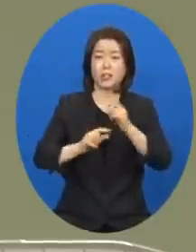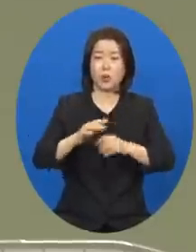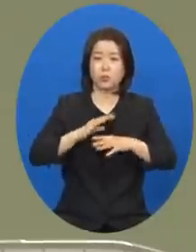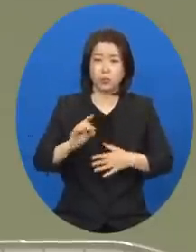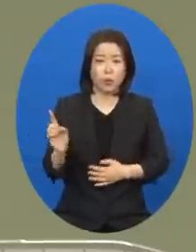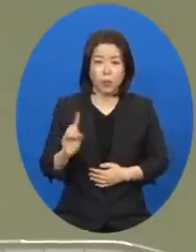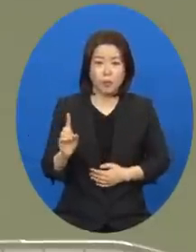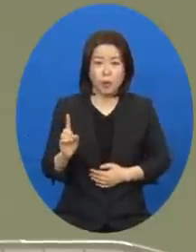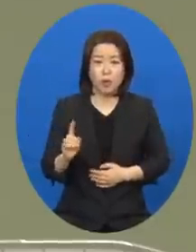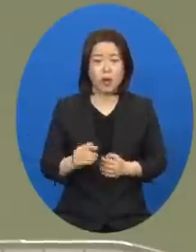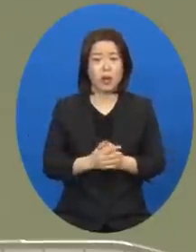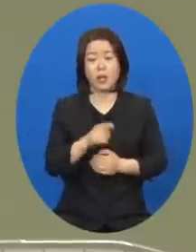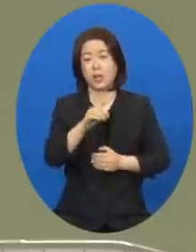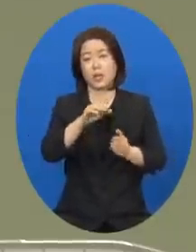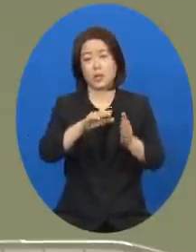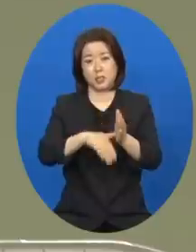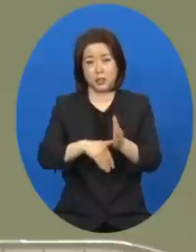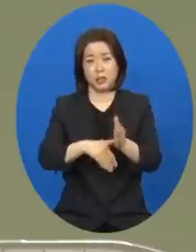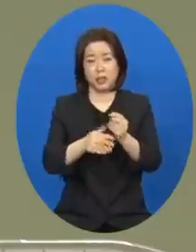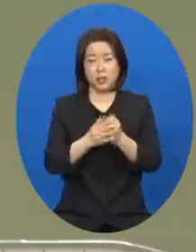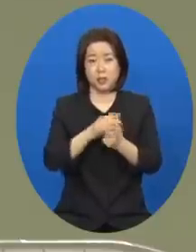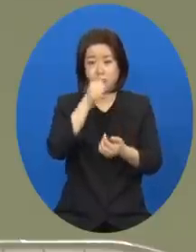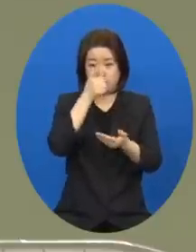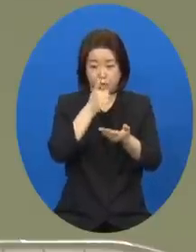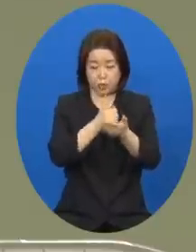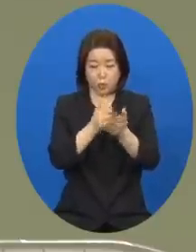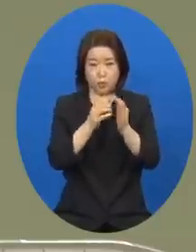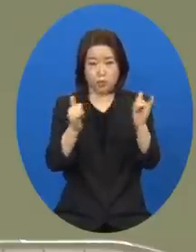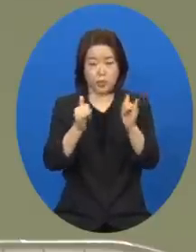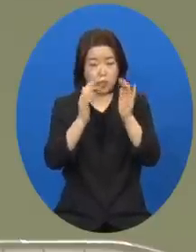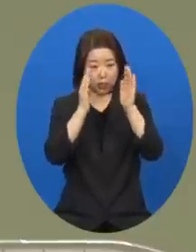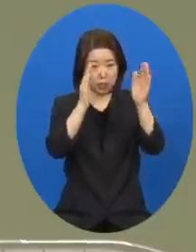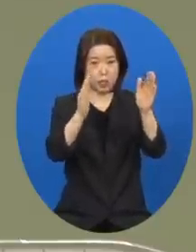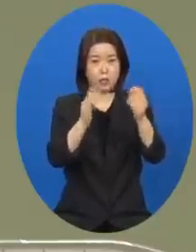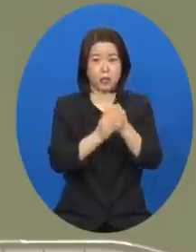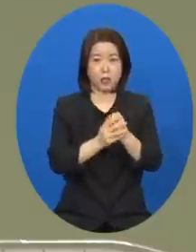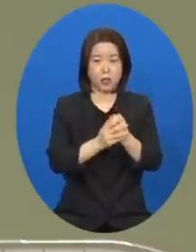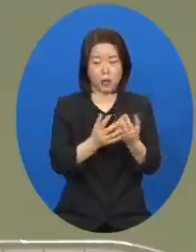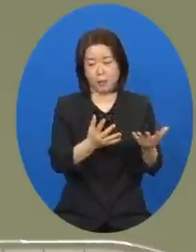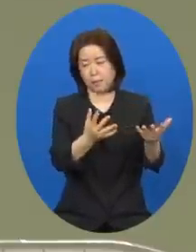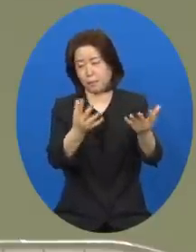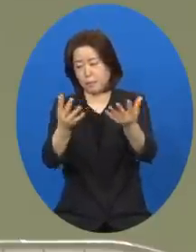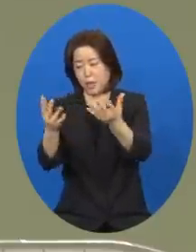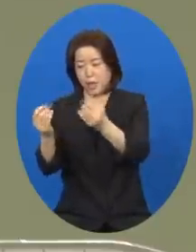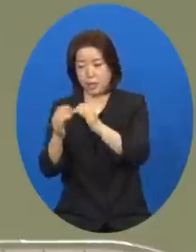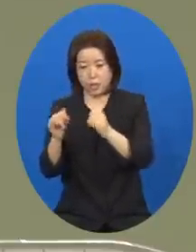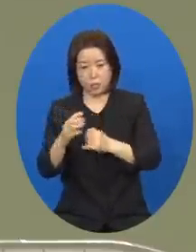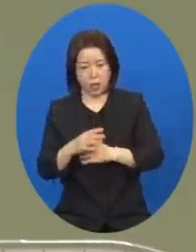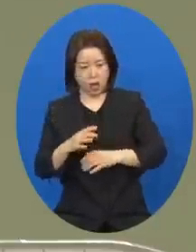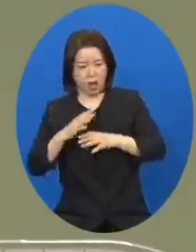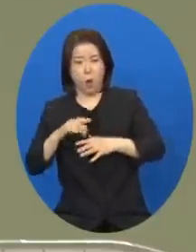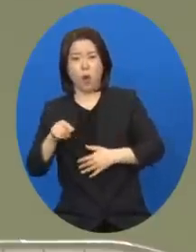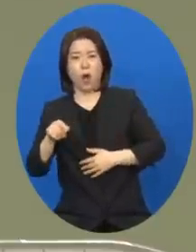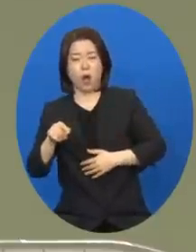건 그때 죄인을 향하여 얼마나 사람들이 살벌한가 하는 거예요.